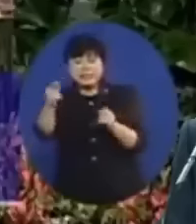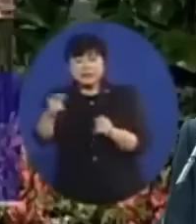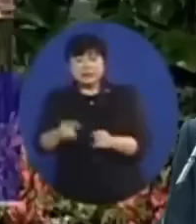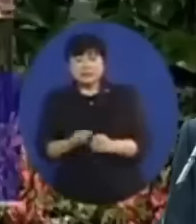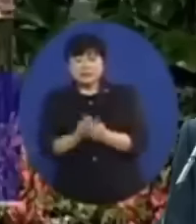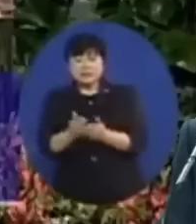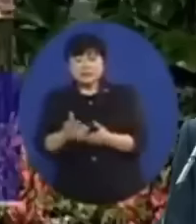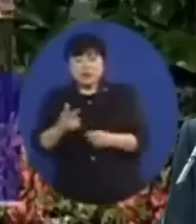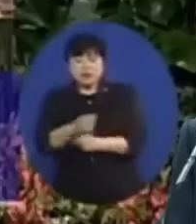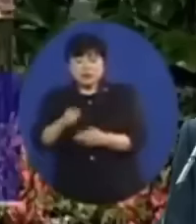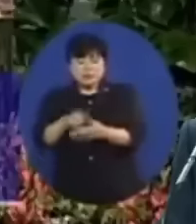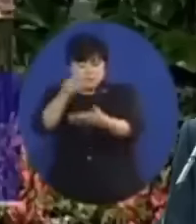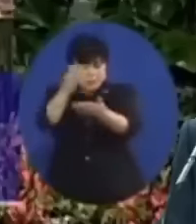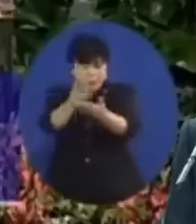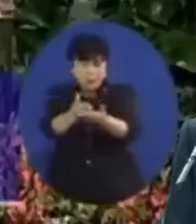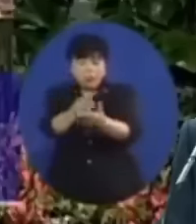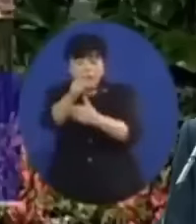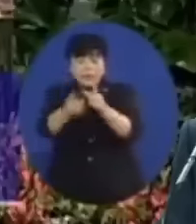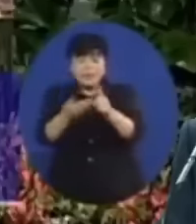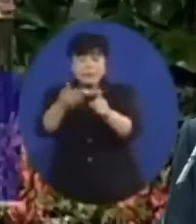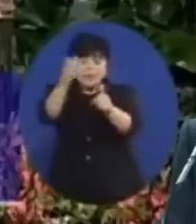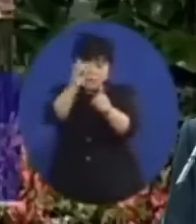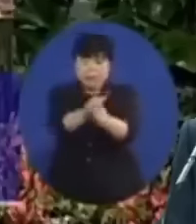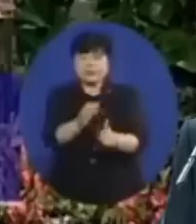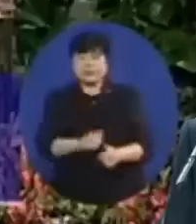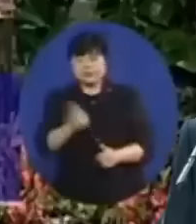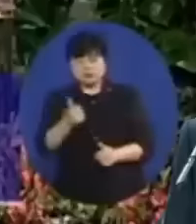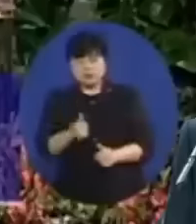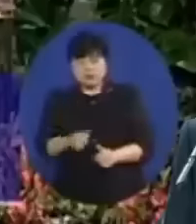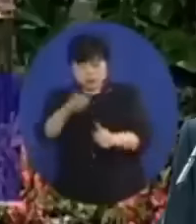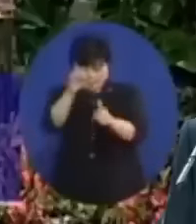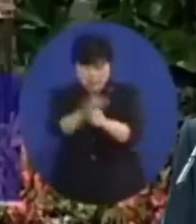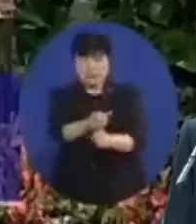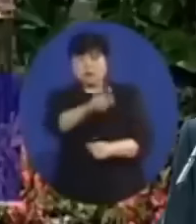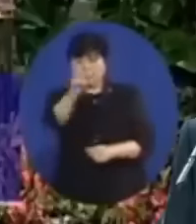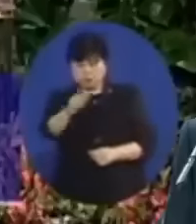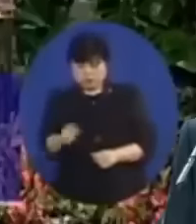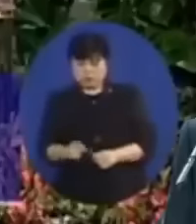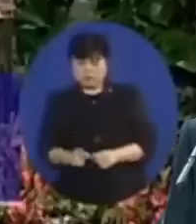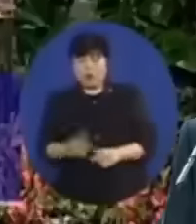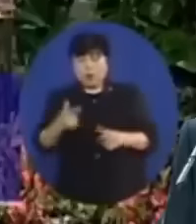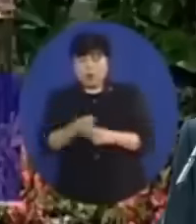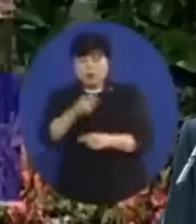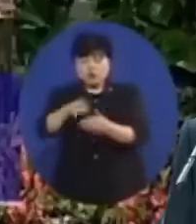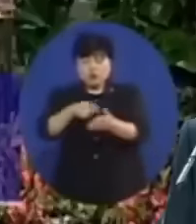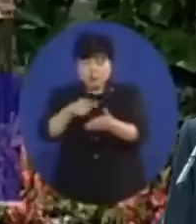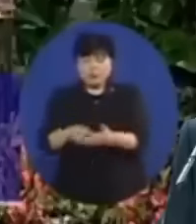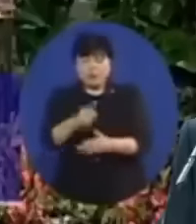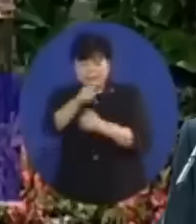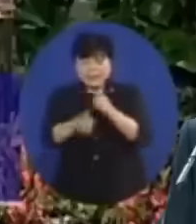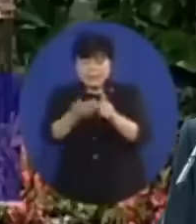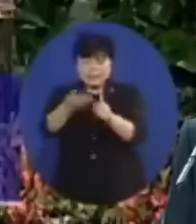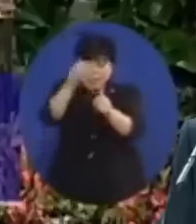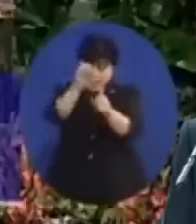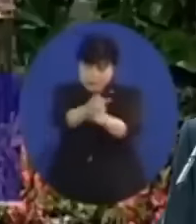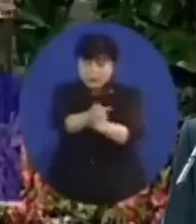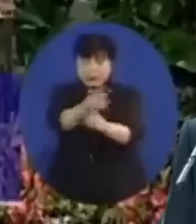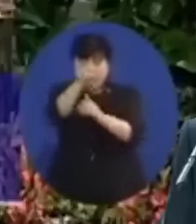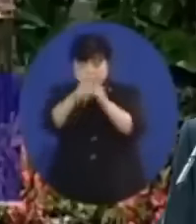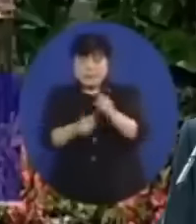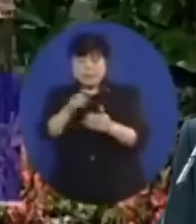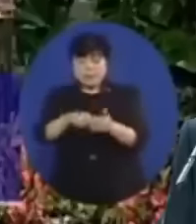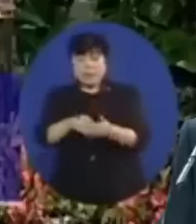친히 원수를 갚지 말고 하나님의 진노하심에 맡기라. 기록되었을 때 원수 갚는 것이 내게 있으니 내가